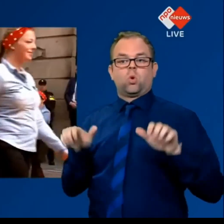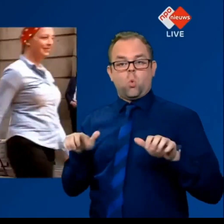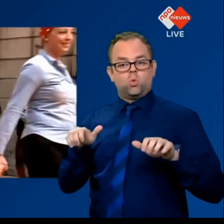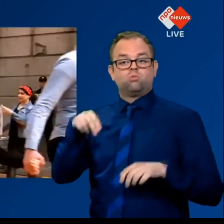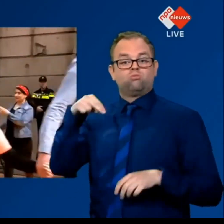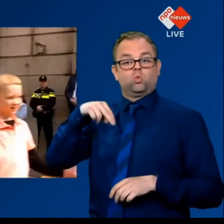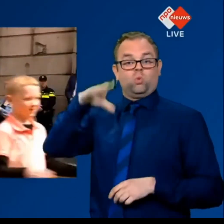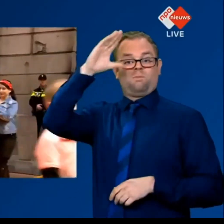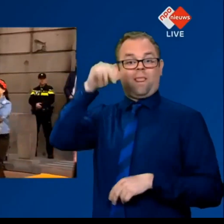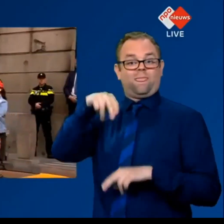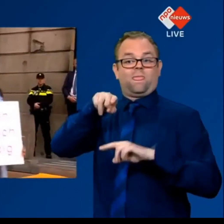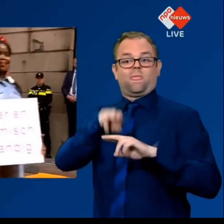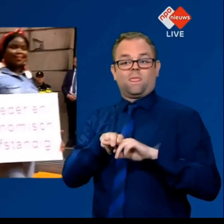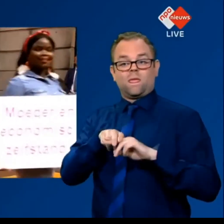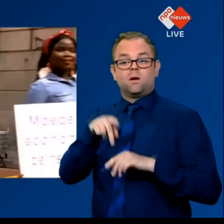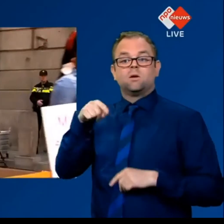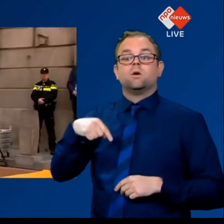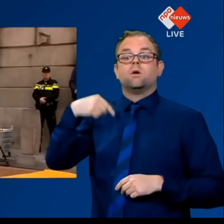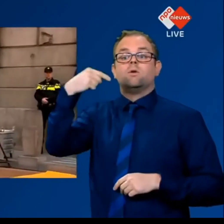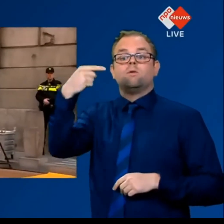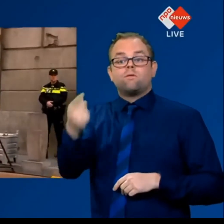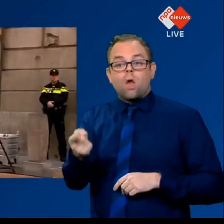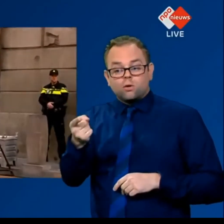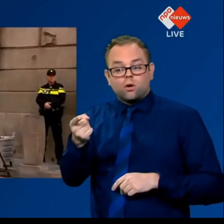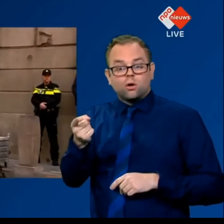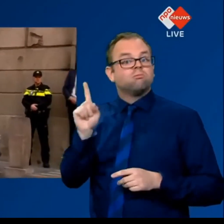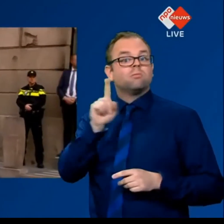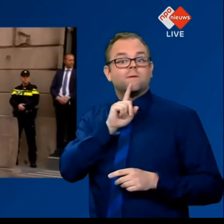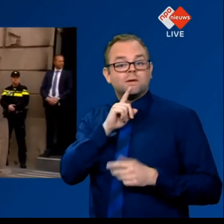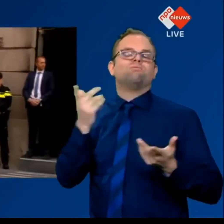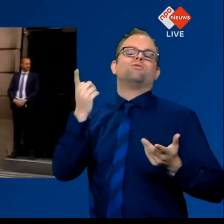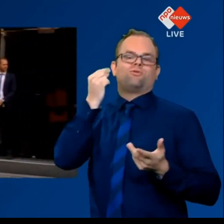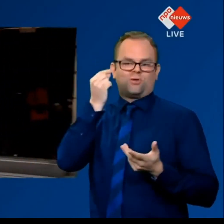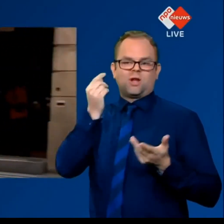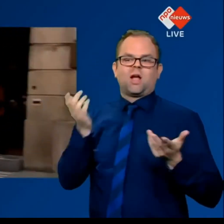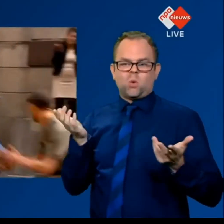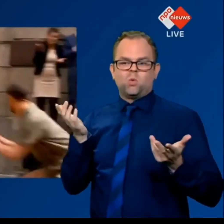de volgende staatshoofd wel een vrouw. Ja, je weet het maar nooit.